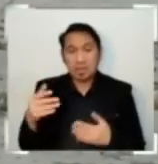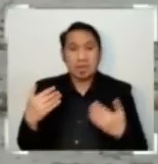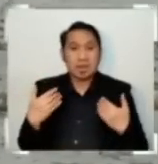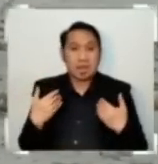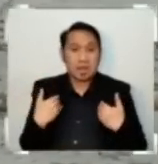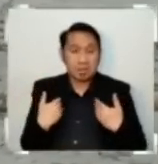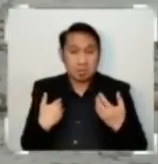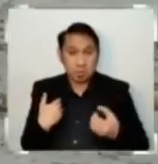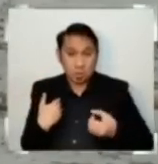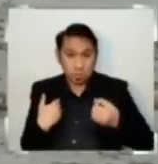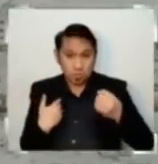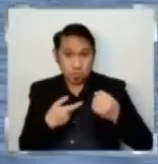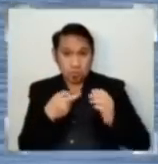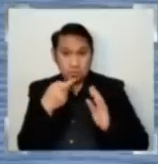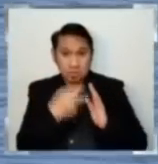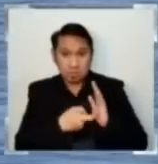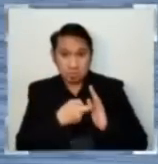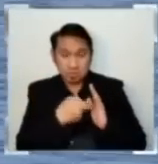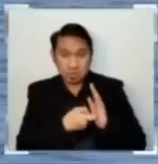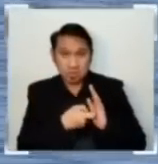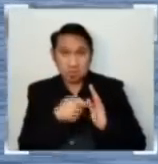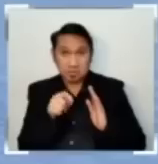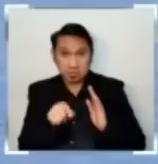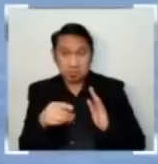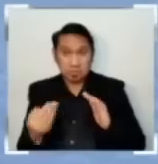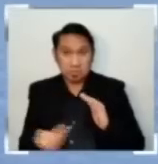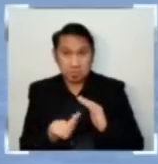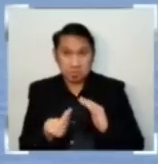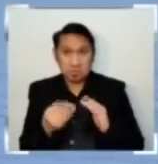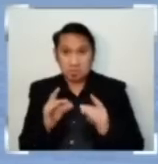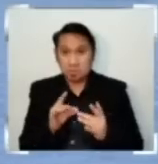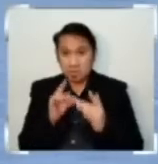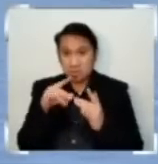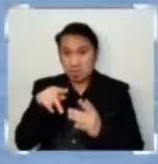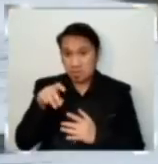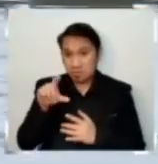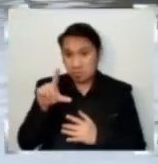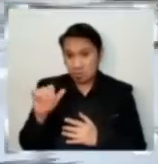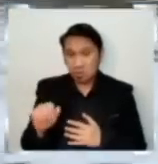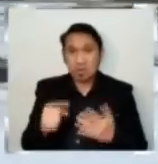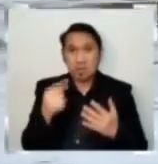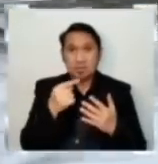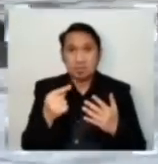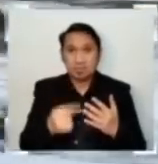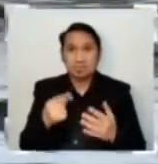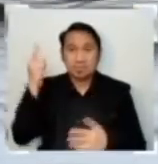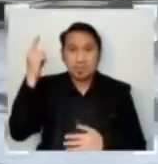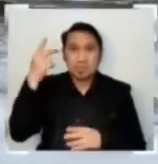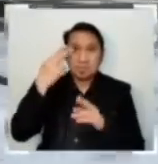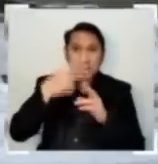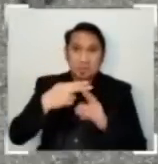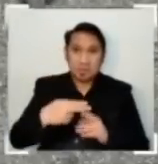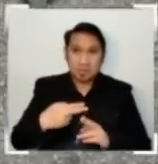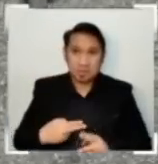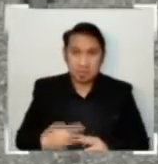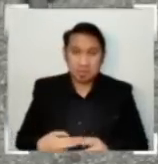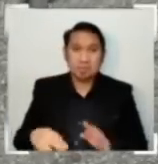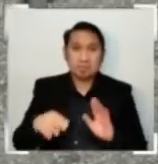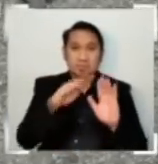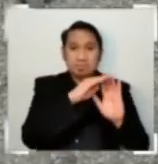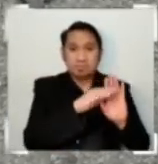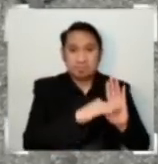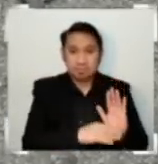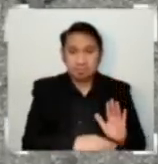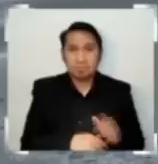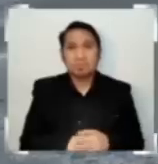mga lugar na apektado ng oil spill, partikular sa Pola, Nawan, Pinamalayan, Gloria, Bansud,